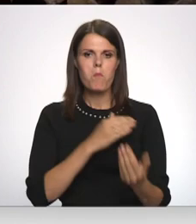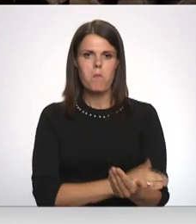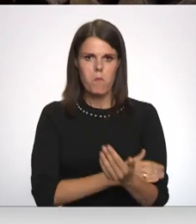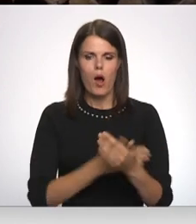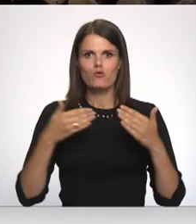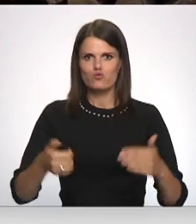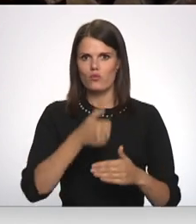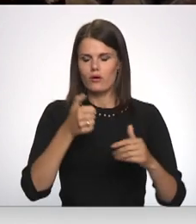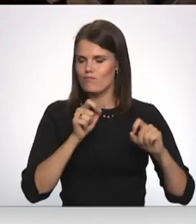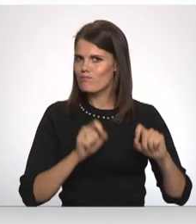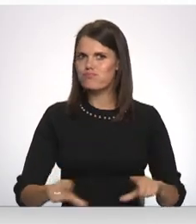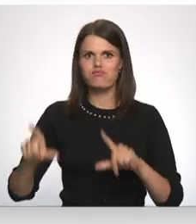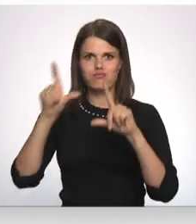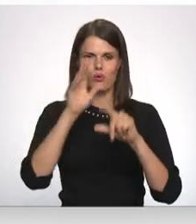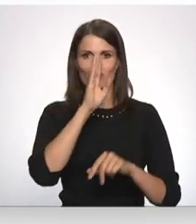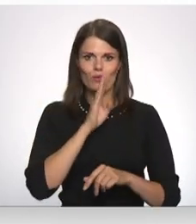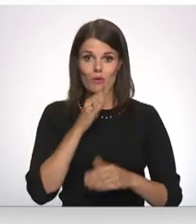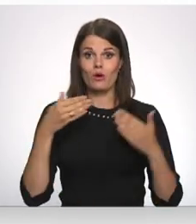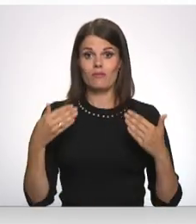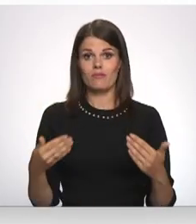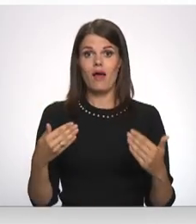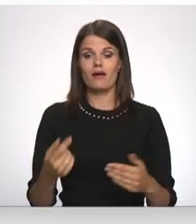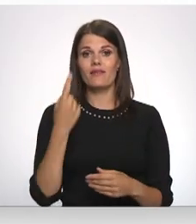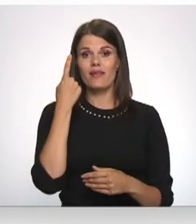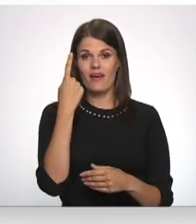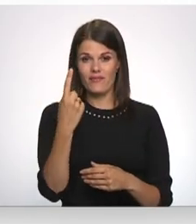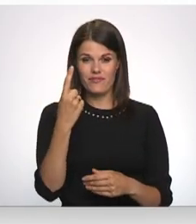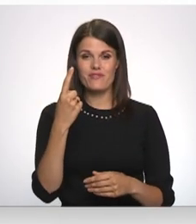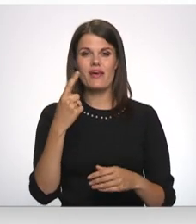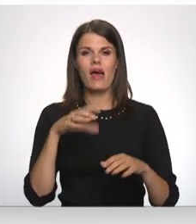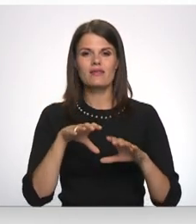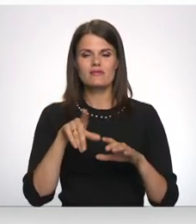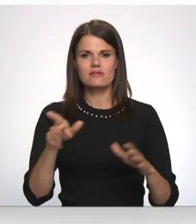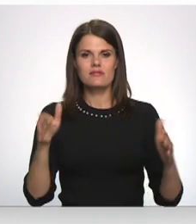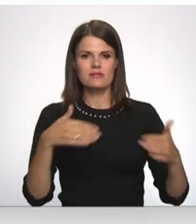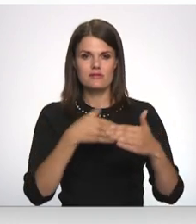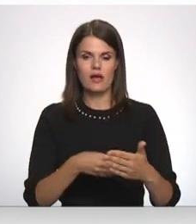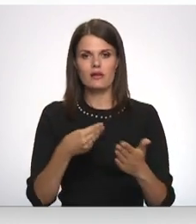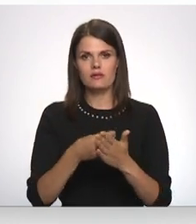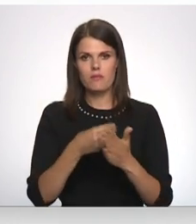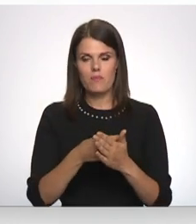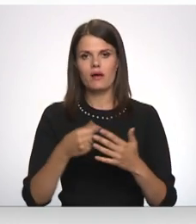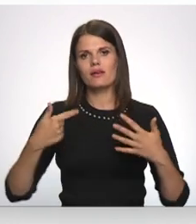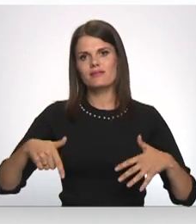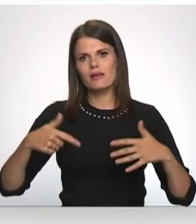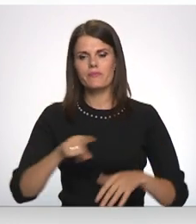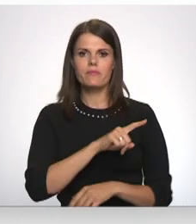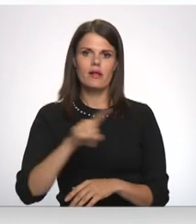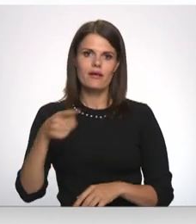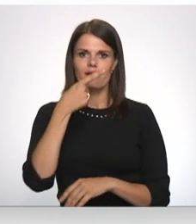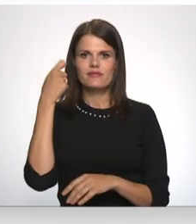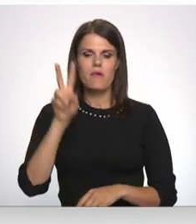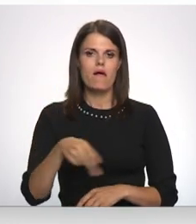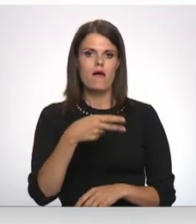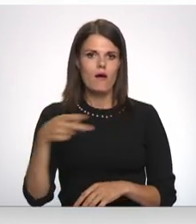kļūsi būtiski dārgāka. Piemēram, šobrīd viens sters skaldītas alkšņa malkas maksā vidēji ap 70 līdz pat 100